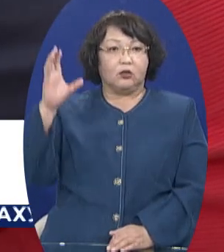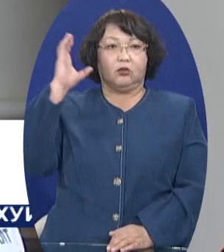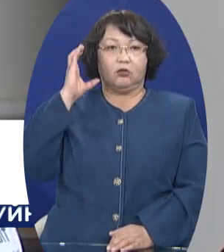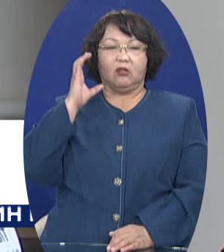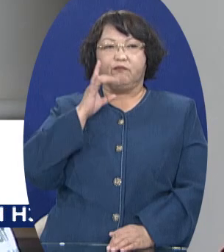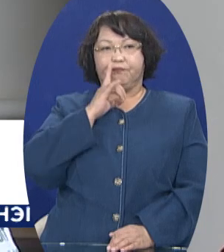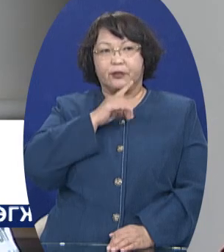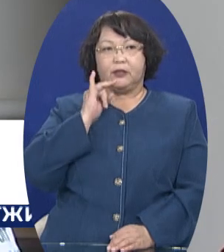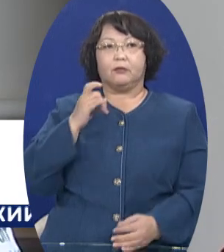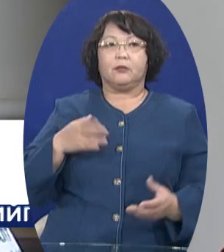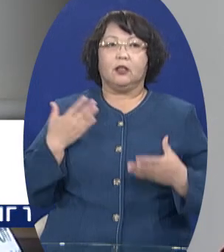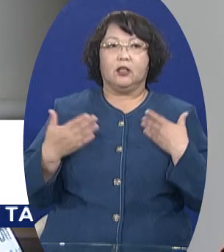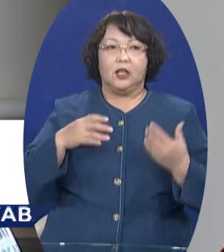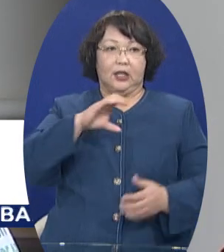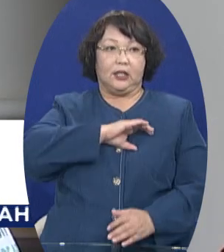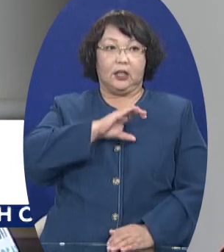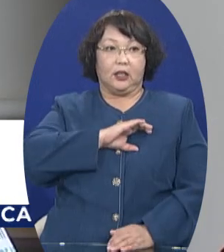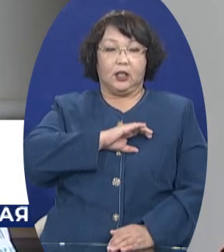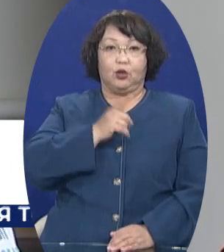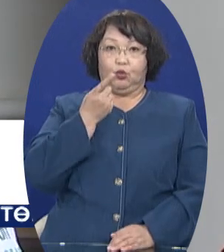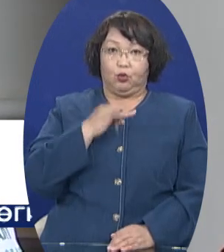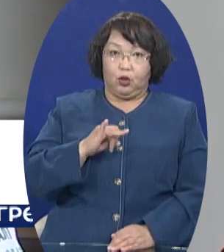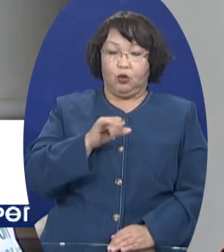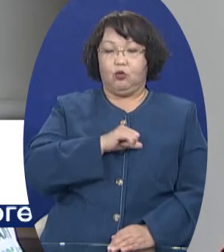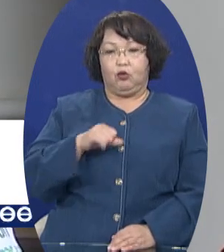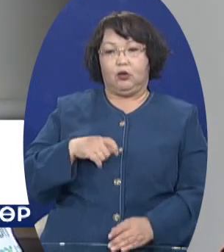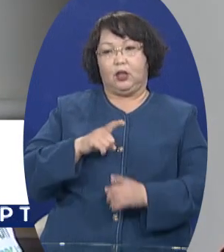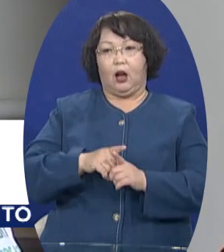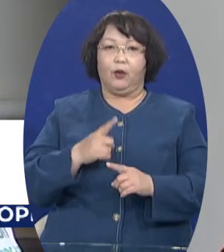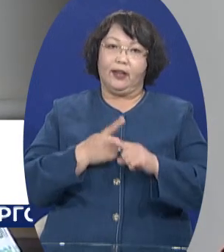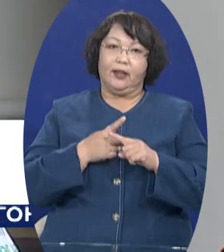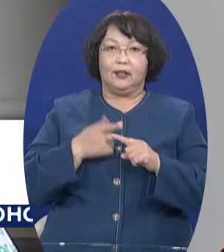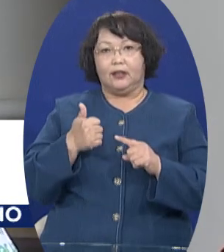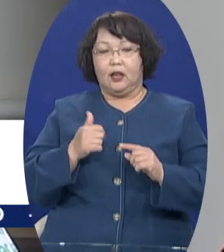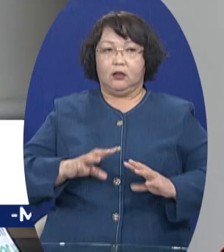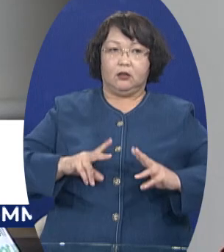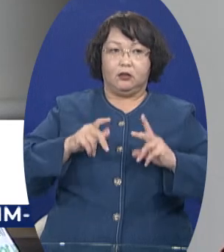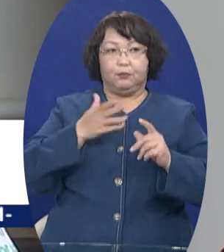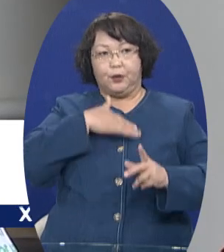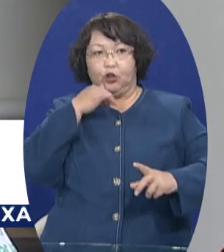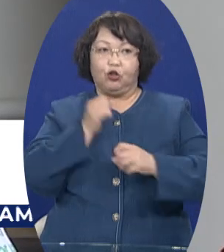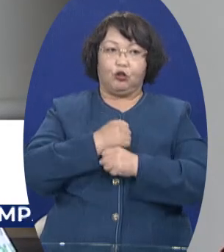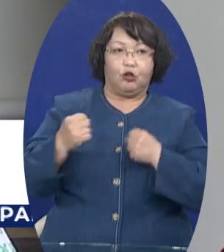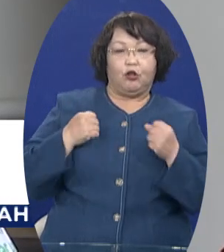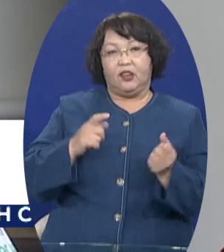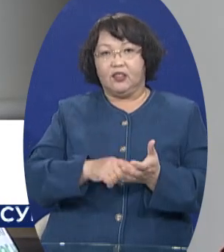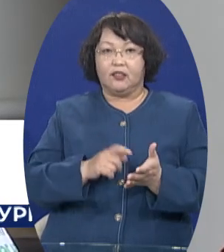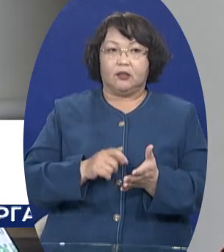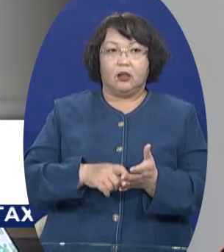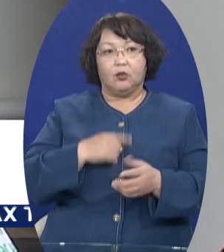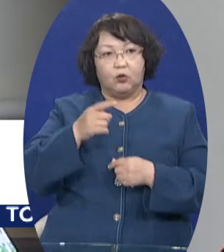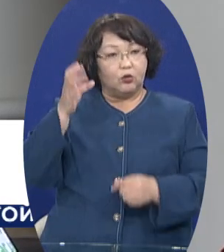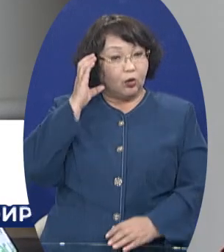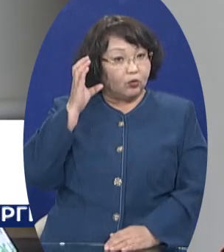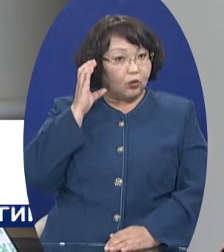баярлж байна. Сэтгэл зүгээр өөрийгөө их юмних юм байна. Хөдөлгөөн дасгалын хэрэгтэй байдаг юм байна. Зөвлөгөө их өгж байгааг би энэ дотор яг ингээд сонсоод зогсож байгаа нь бас